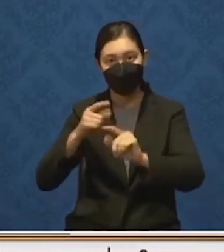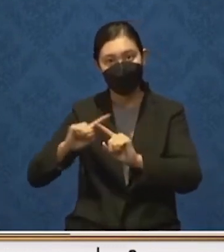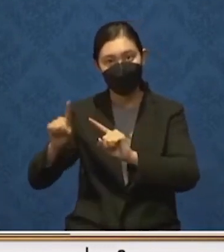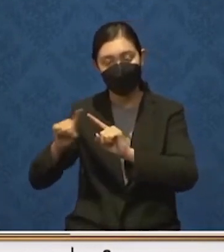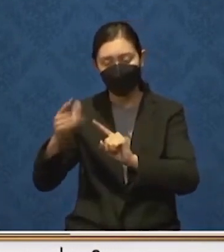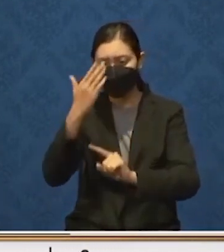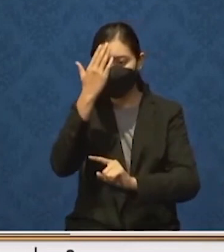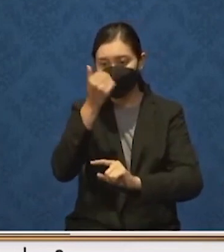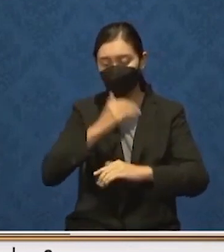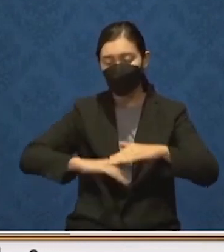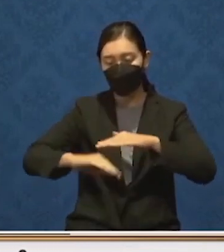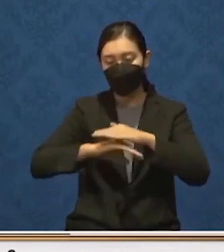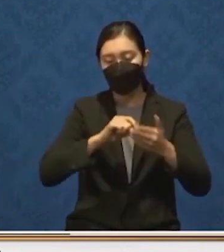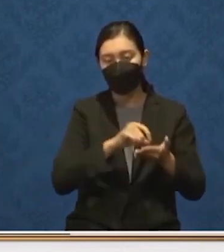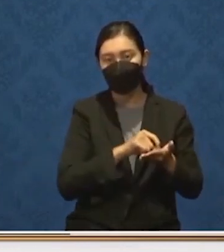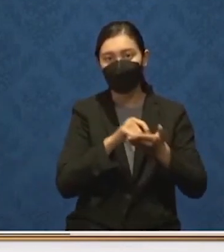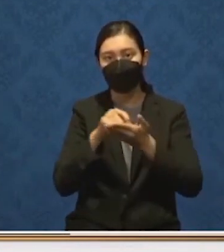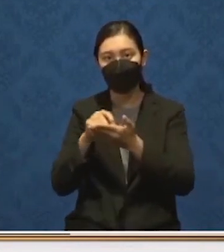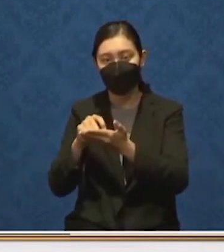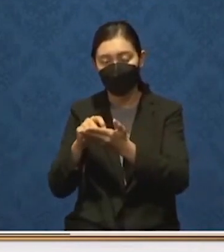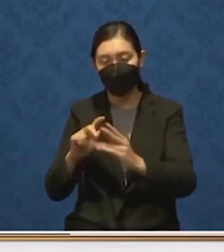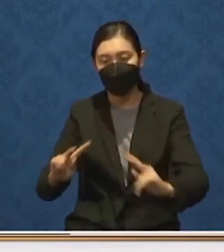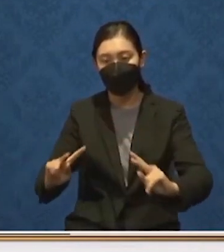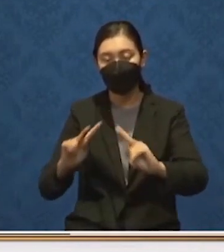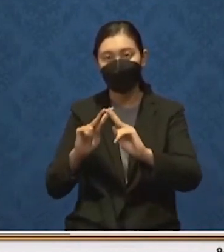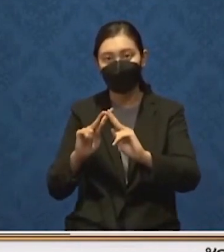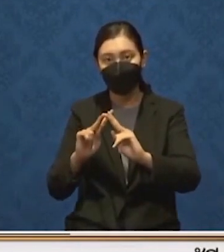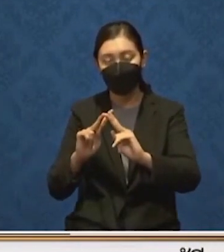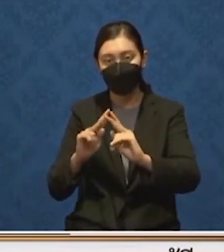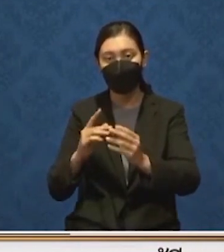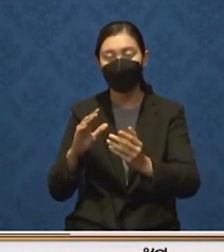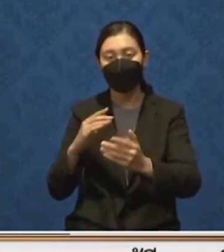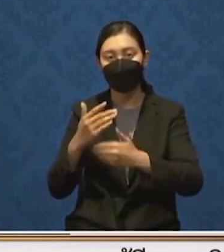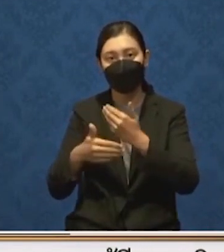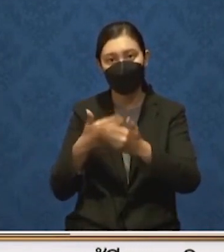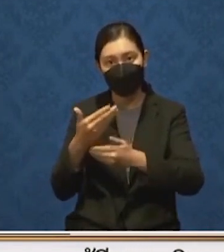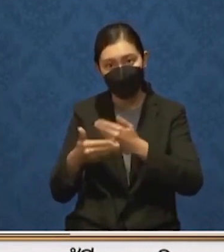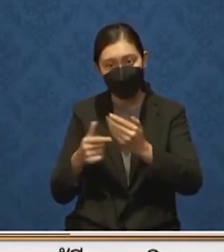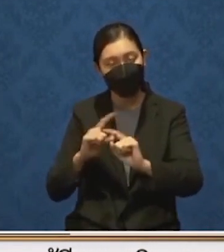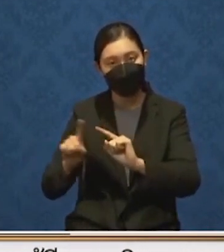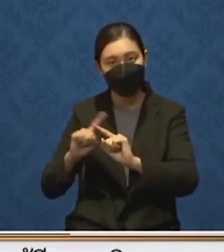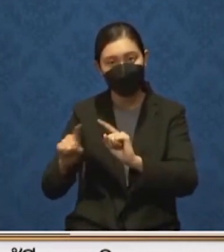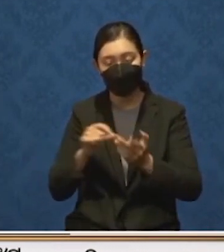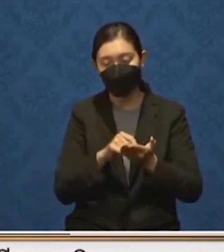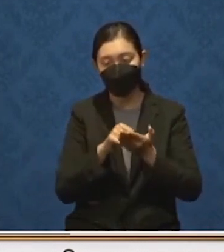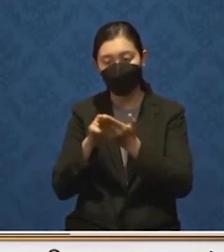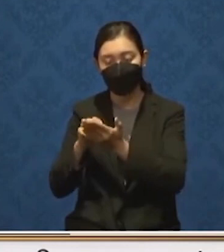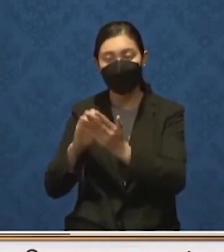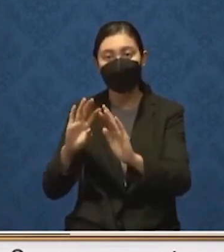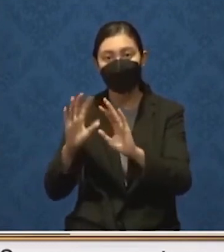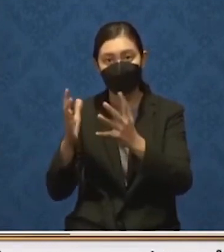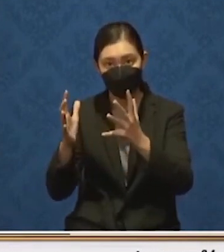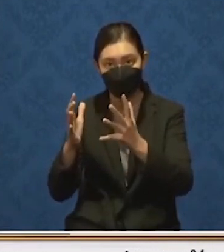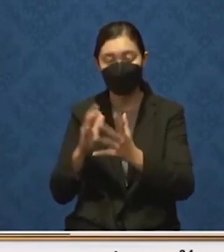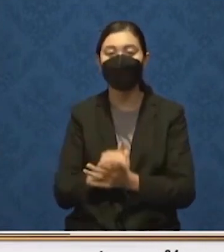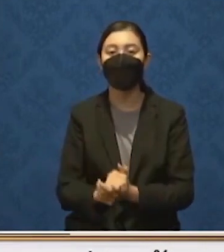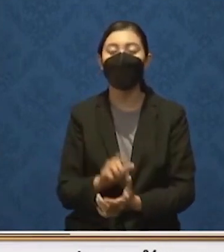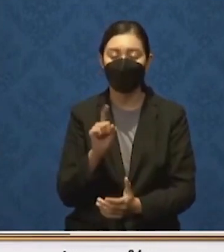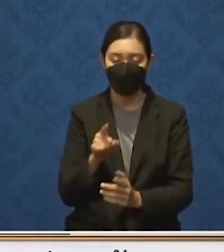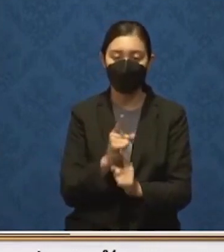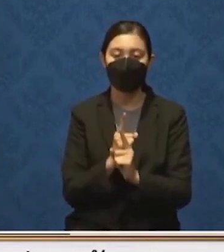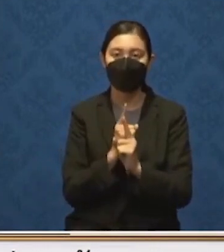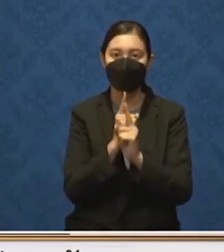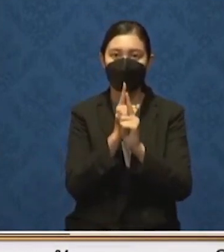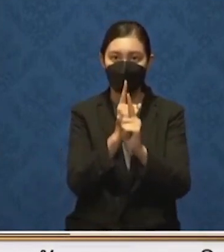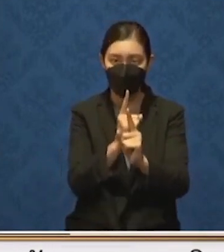กรมพัฒนาธุรกิจการค้าด้วยต้เรียนเปนไปตามหลกเกนของ